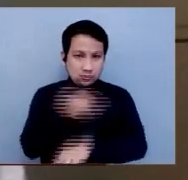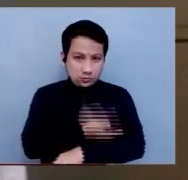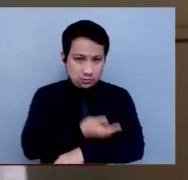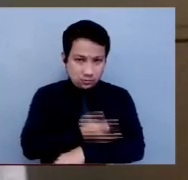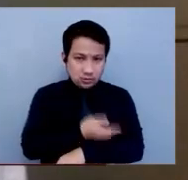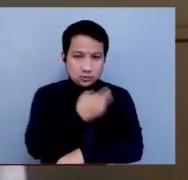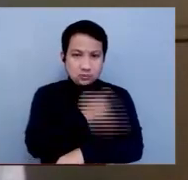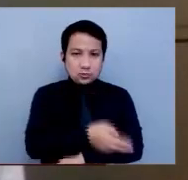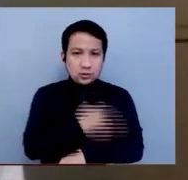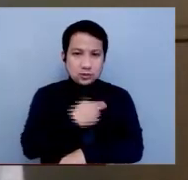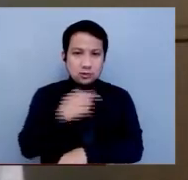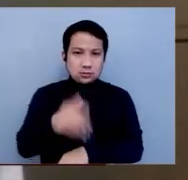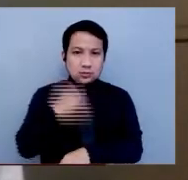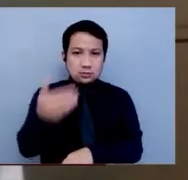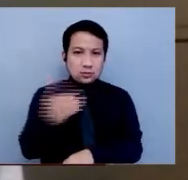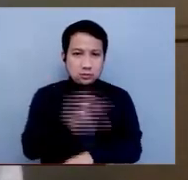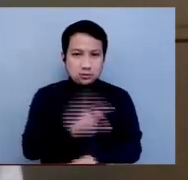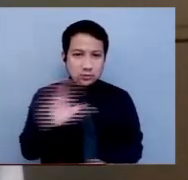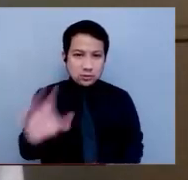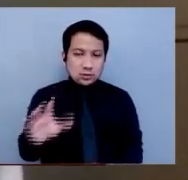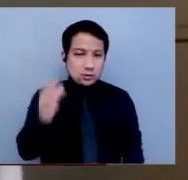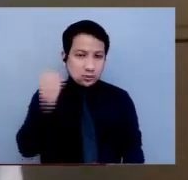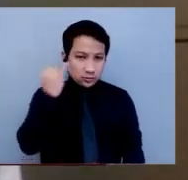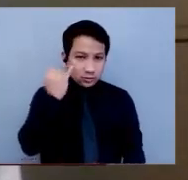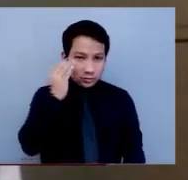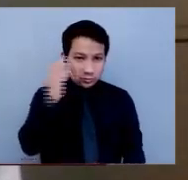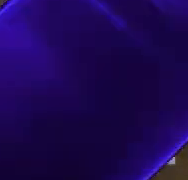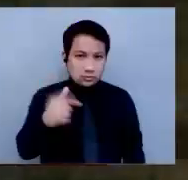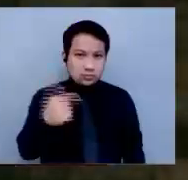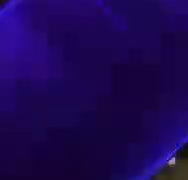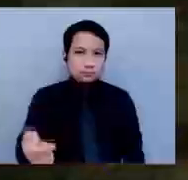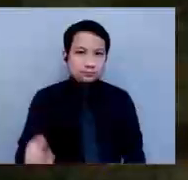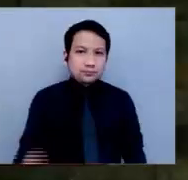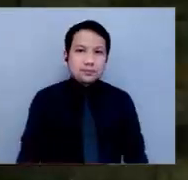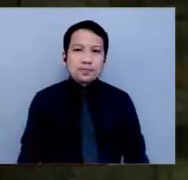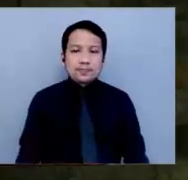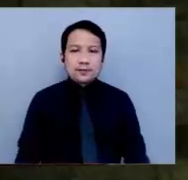ospital. Nasa frontline ang balitang yan si JC Cosico.